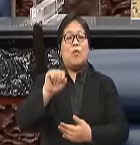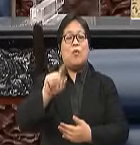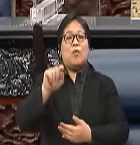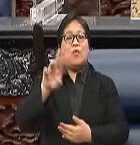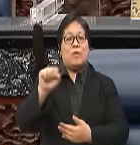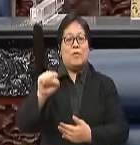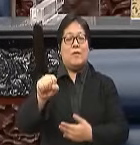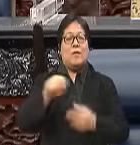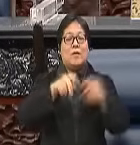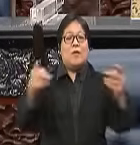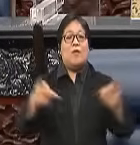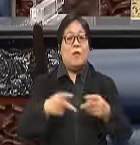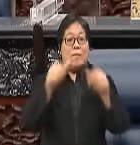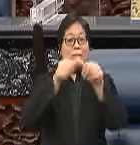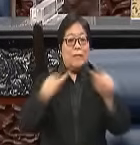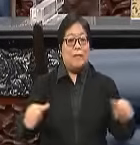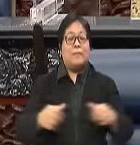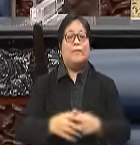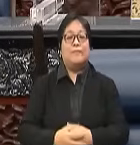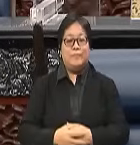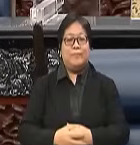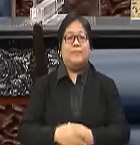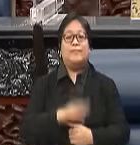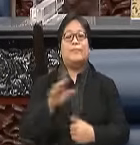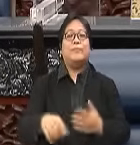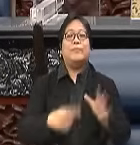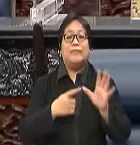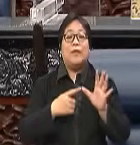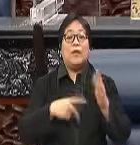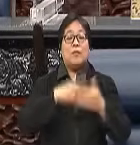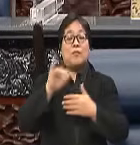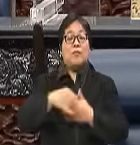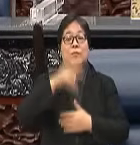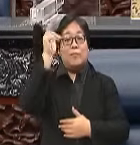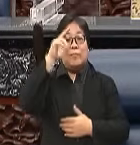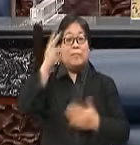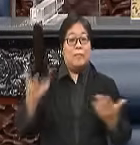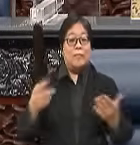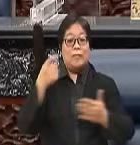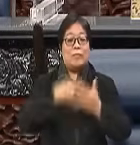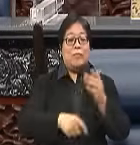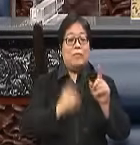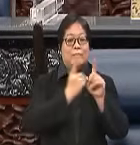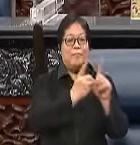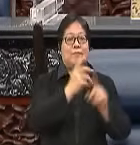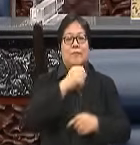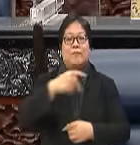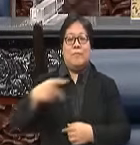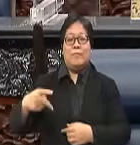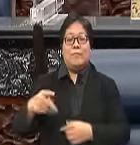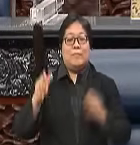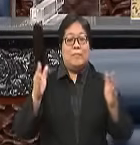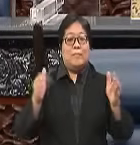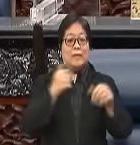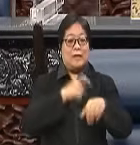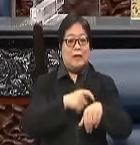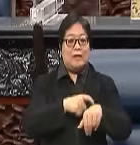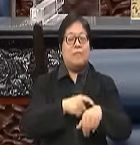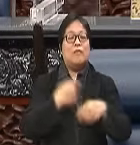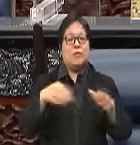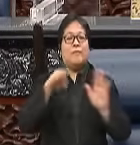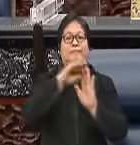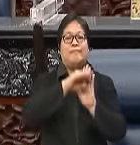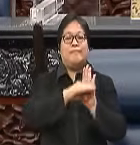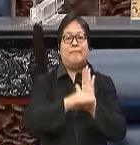penginapan pekerja oleh penyedia primatan kelima bagi Project kerajaan kelas pematahan esok pagi tempo tertentu telah